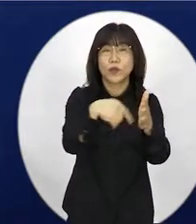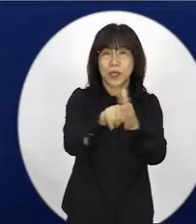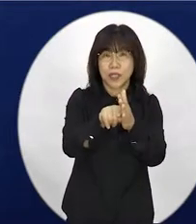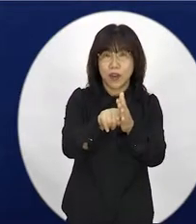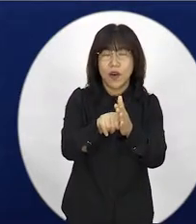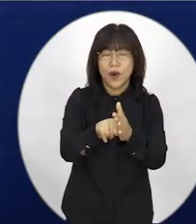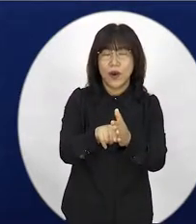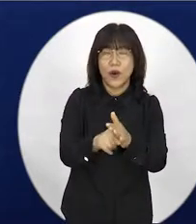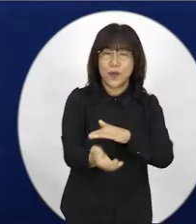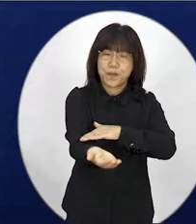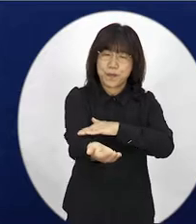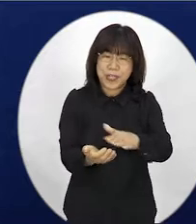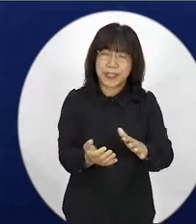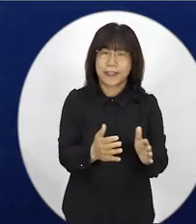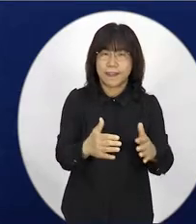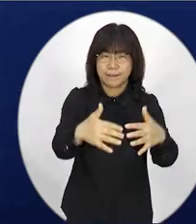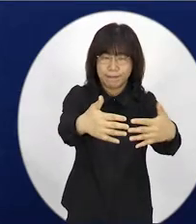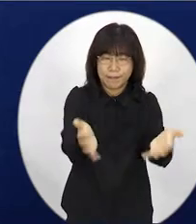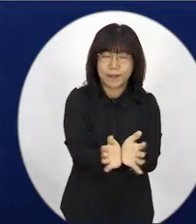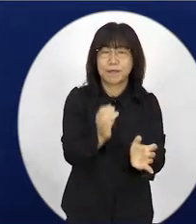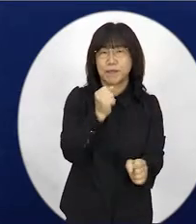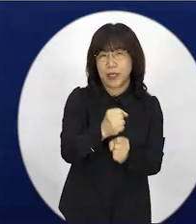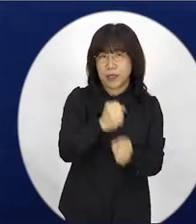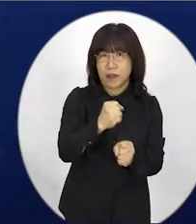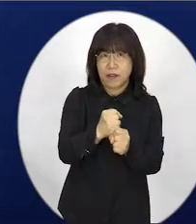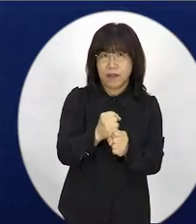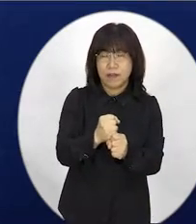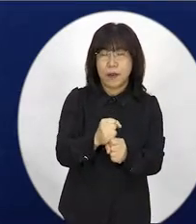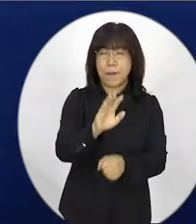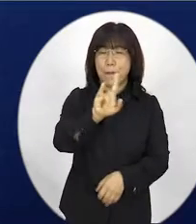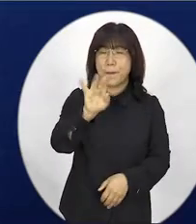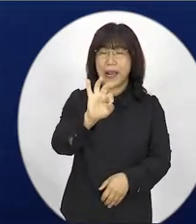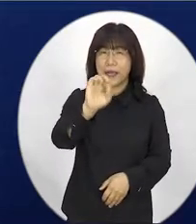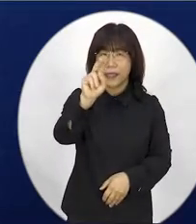구성하고 오는 10월까지 집중 방역을 실시합니다.